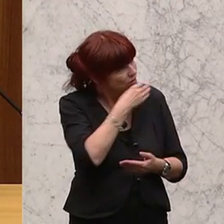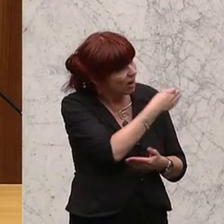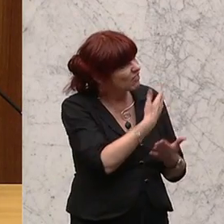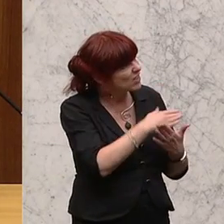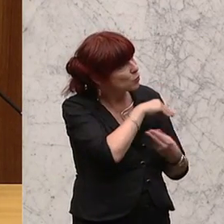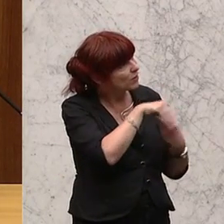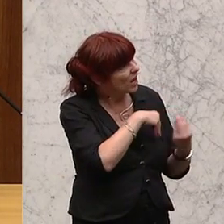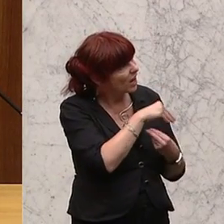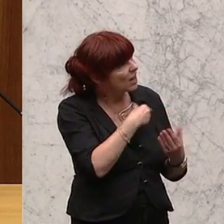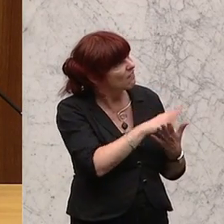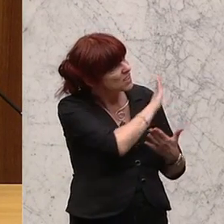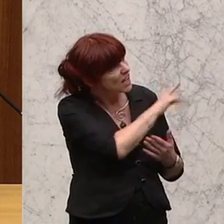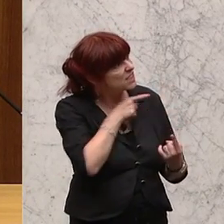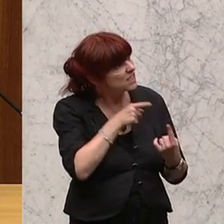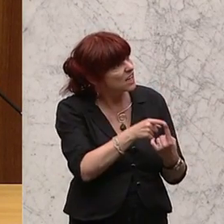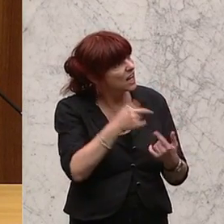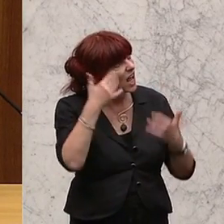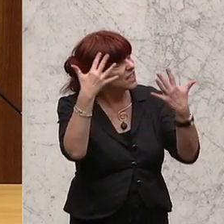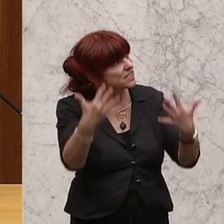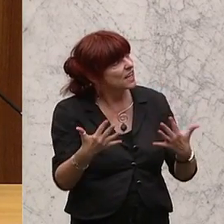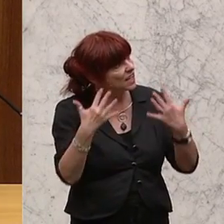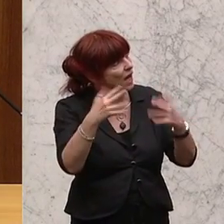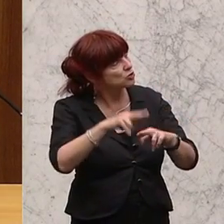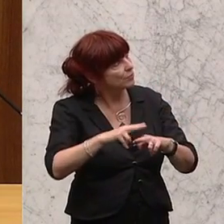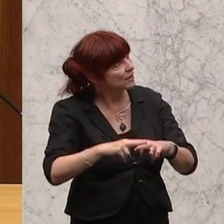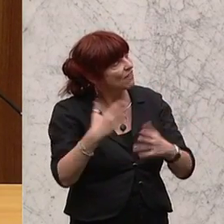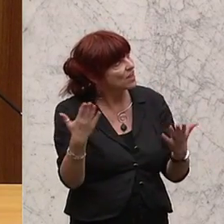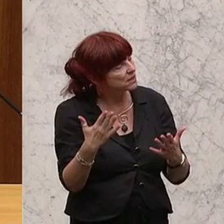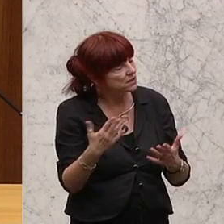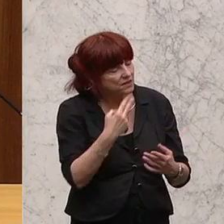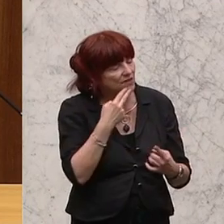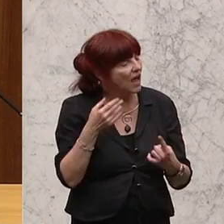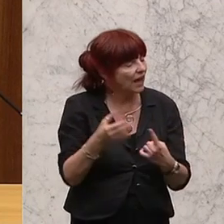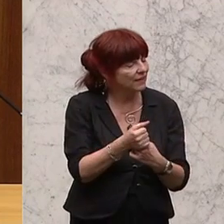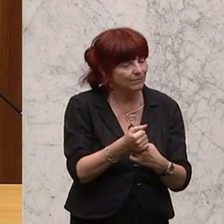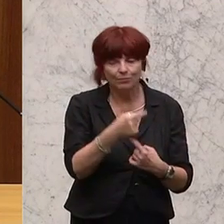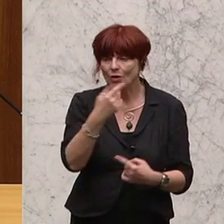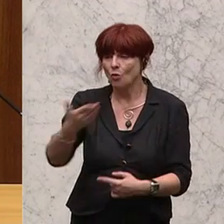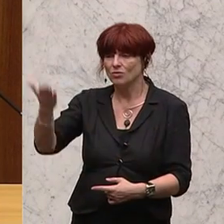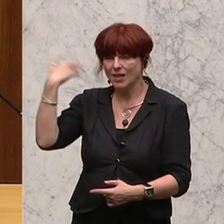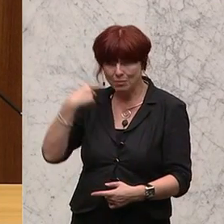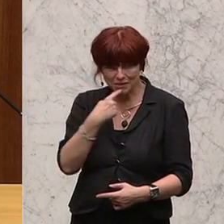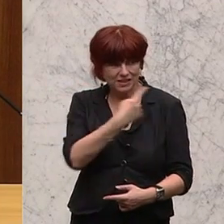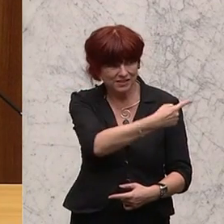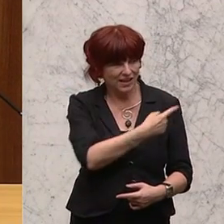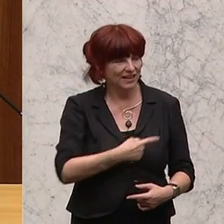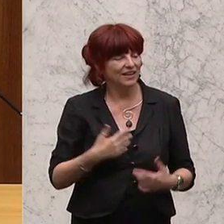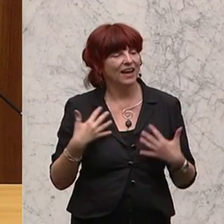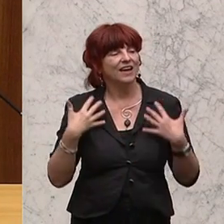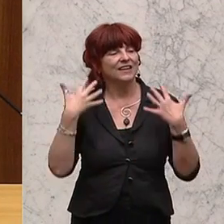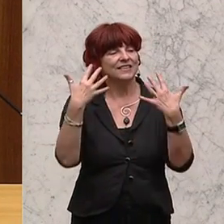erreichen wollen als Ministerin. Und sie haben damals gesagt, sie wollen in 10 Jahren das Ganze